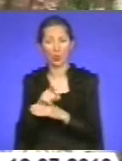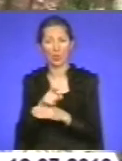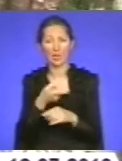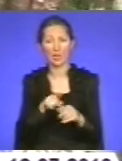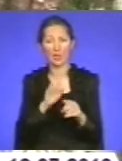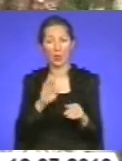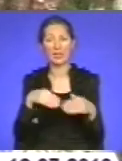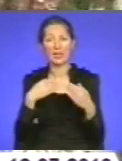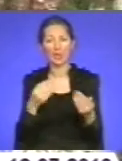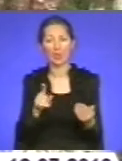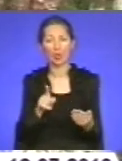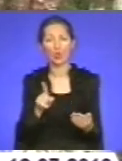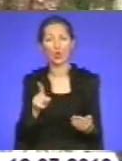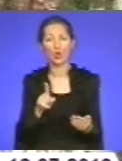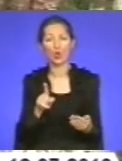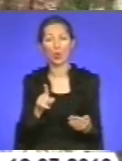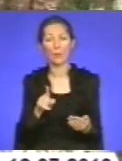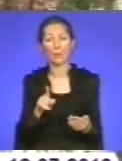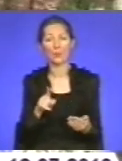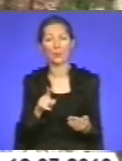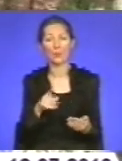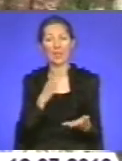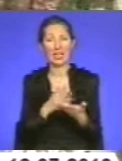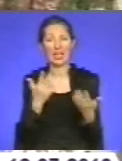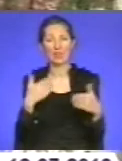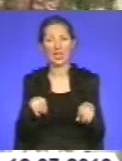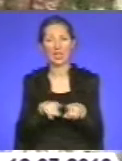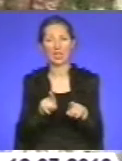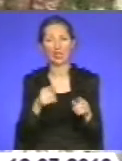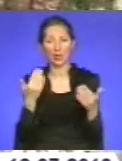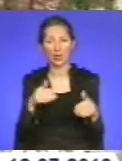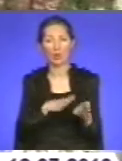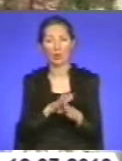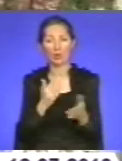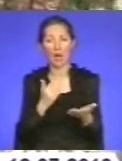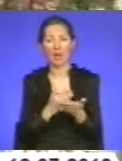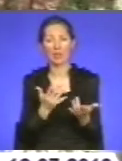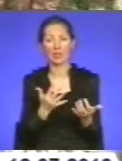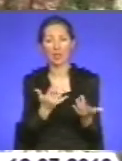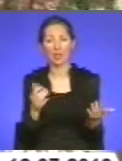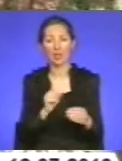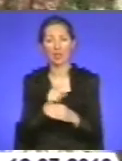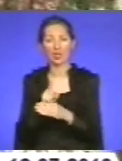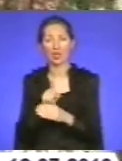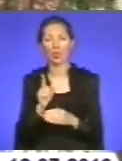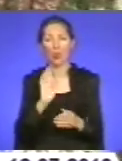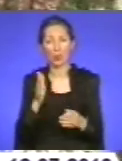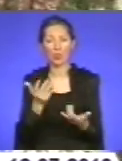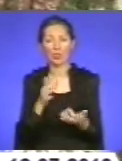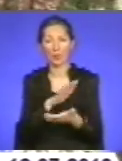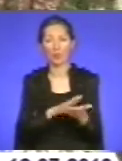були надані, тому що є вже такі, що вони вже їх виконують, а є такі цілий ряд доручень, які вони будуть ще